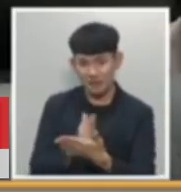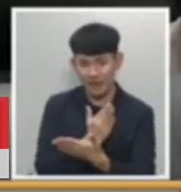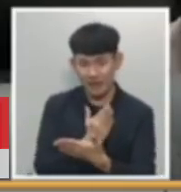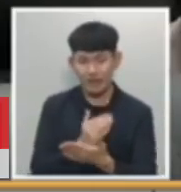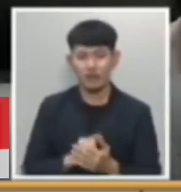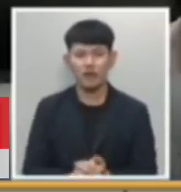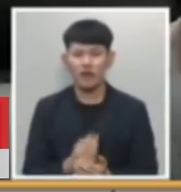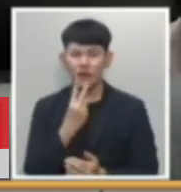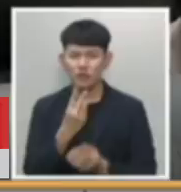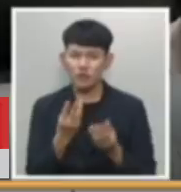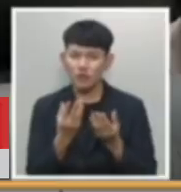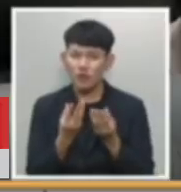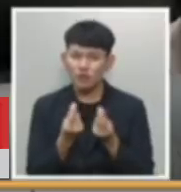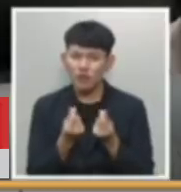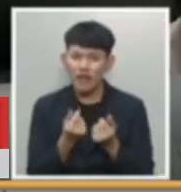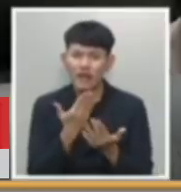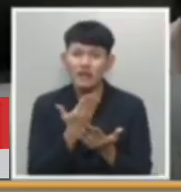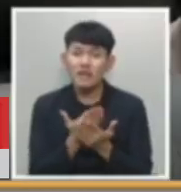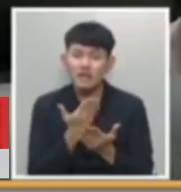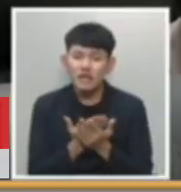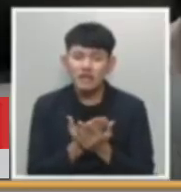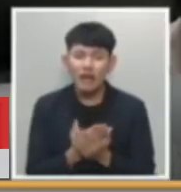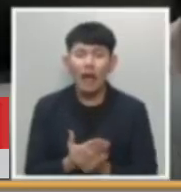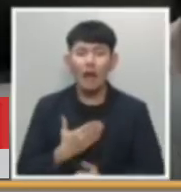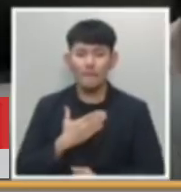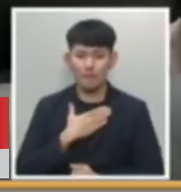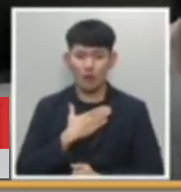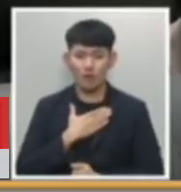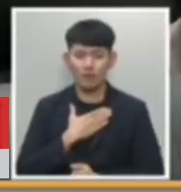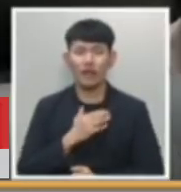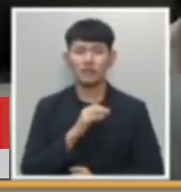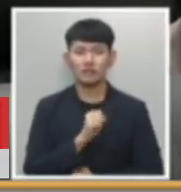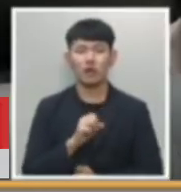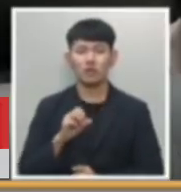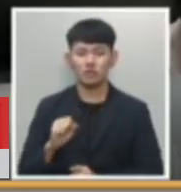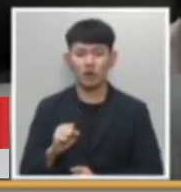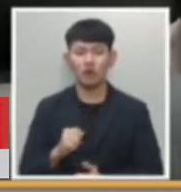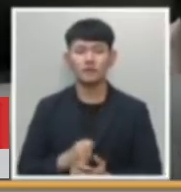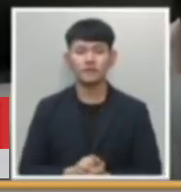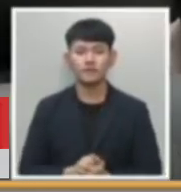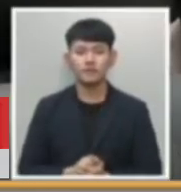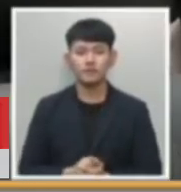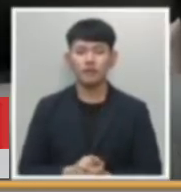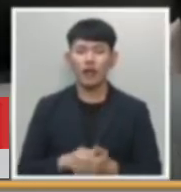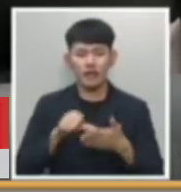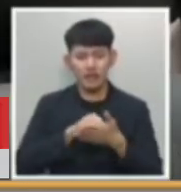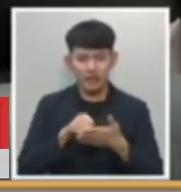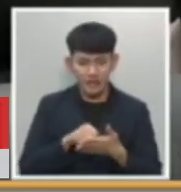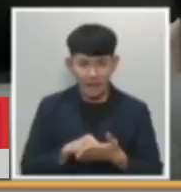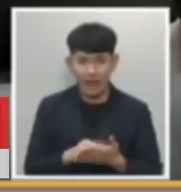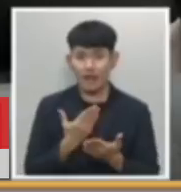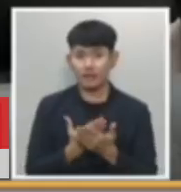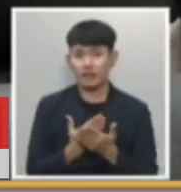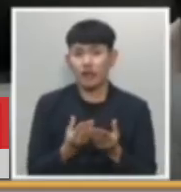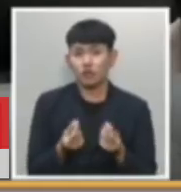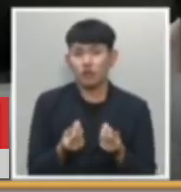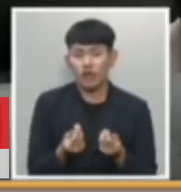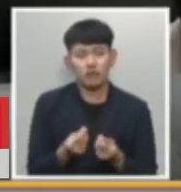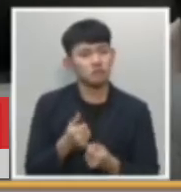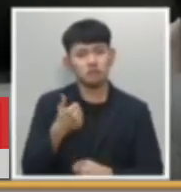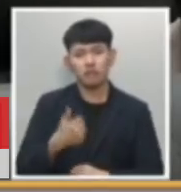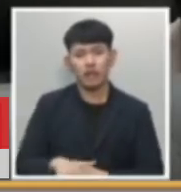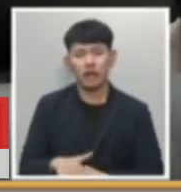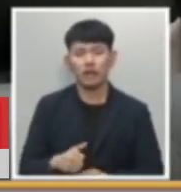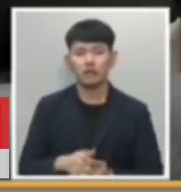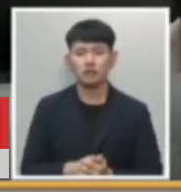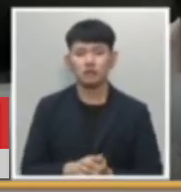ตัวเลขเนี่ยพวกผมในฐานะสมาชิกไม่สามารถจะเปลี่ยนแปลงตัวเลขนี้ได้เลย